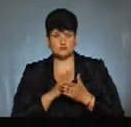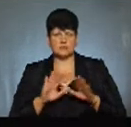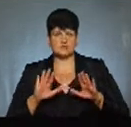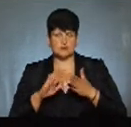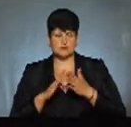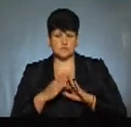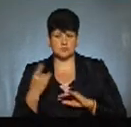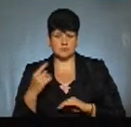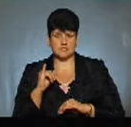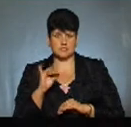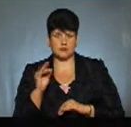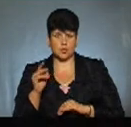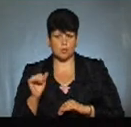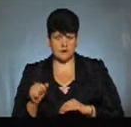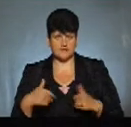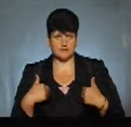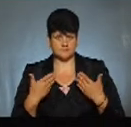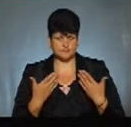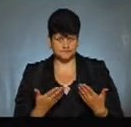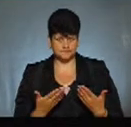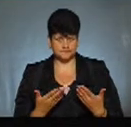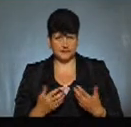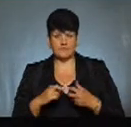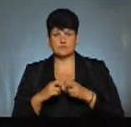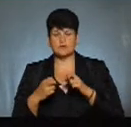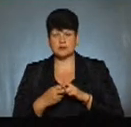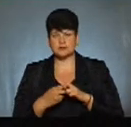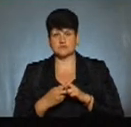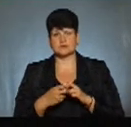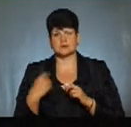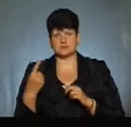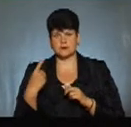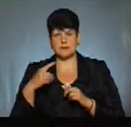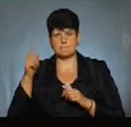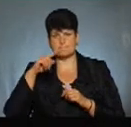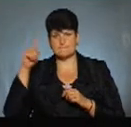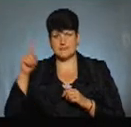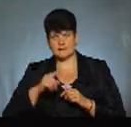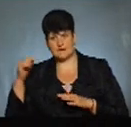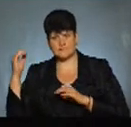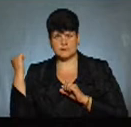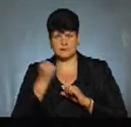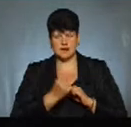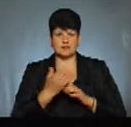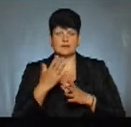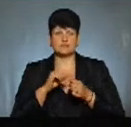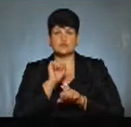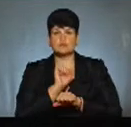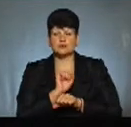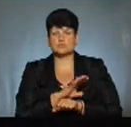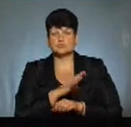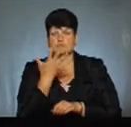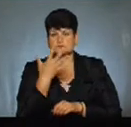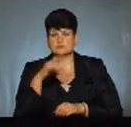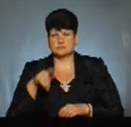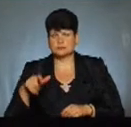вас. Доброго дня. На Івано-Франківщині блискавка влучила у зупинку, де перебувало п'ятеро людей, повідомляє Державна служба з